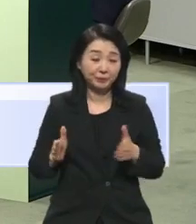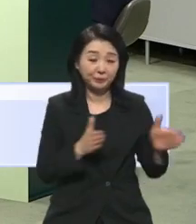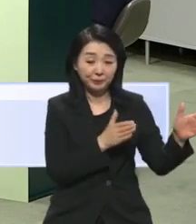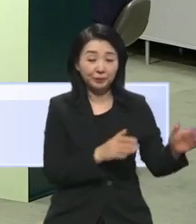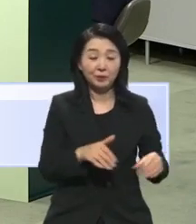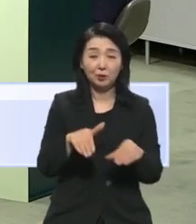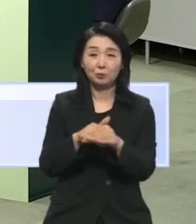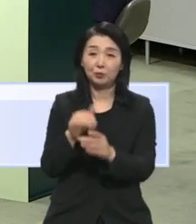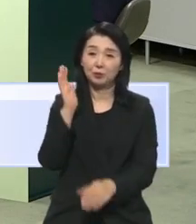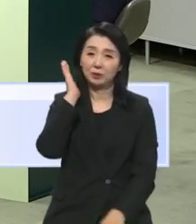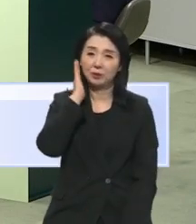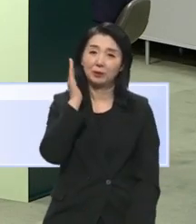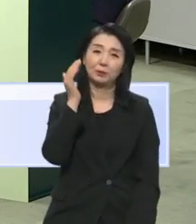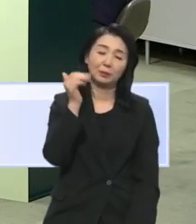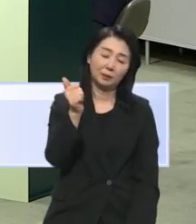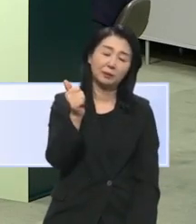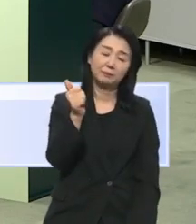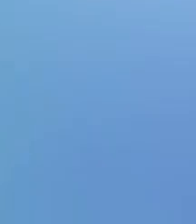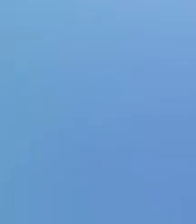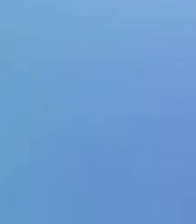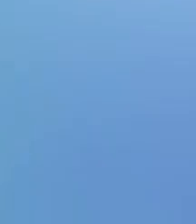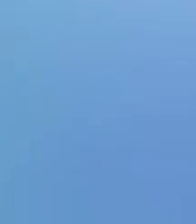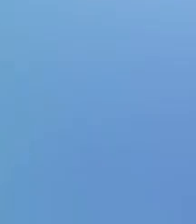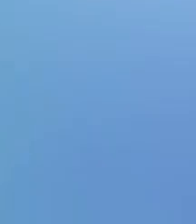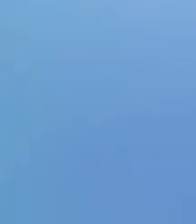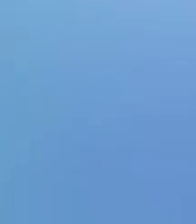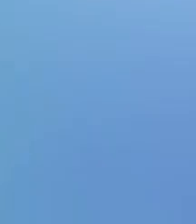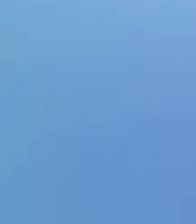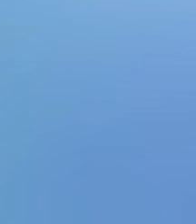전 대통령의 역할도 조금 지켜보고요